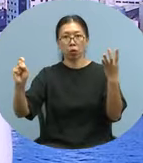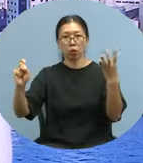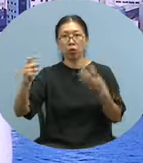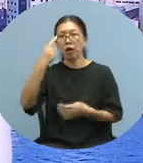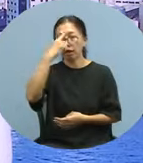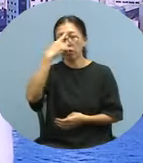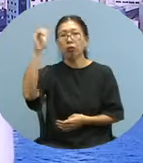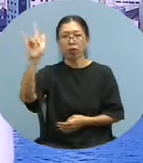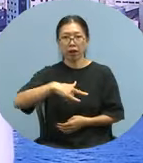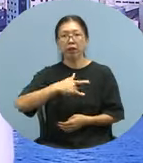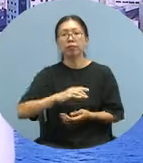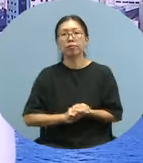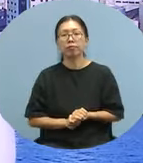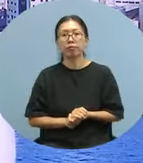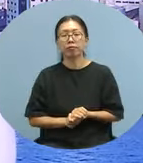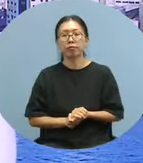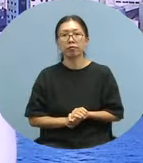4909呢就都是印度回來的。